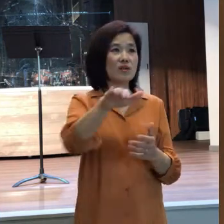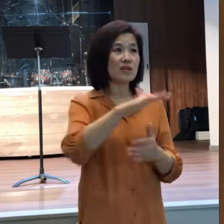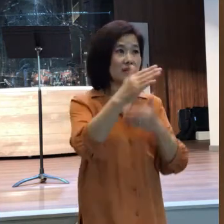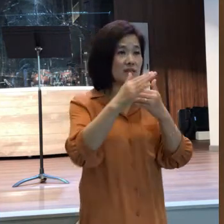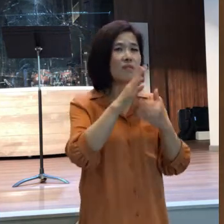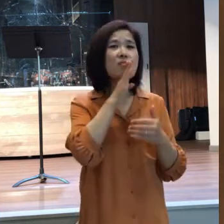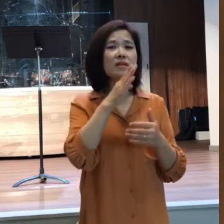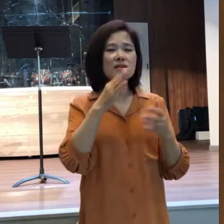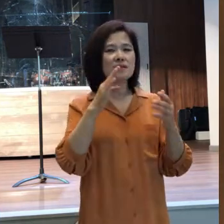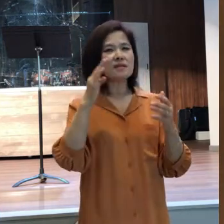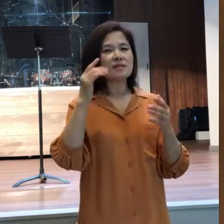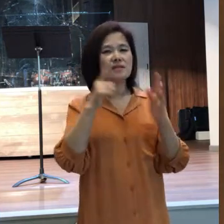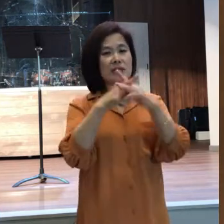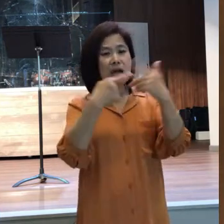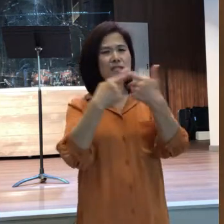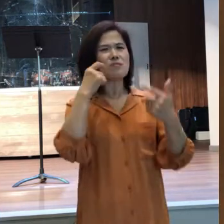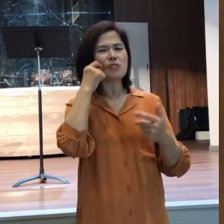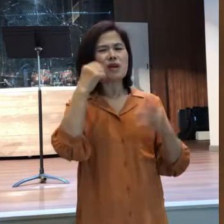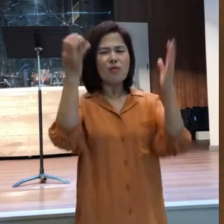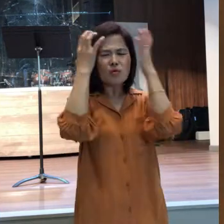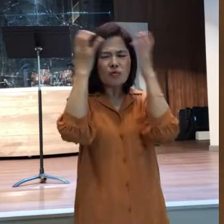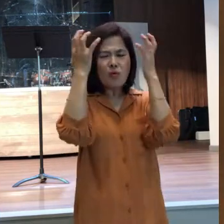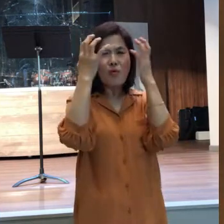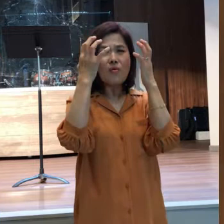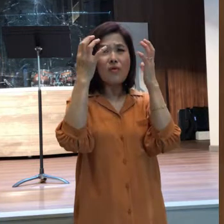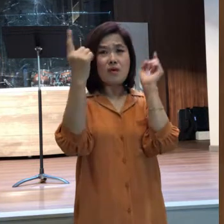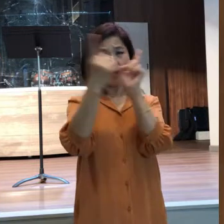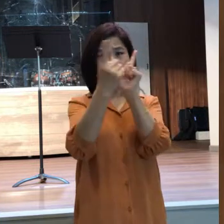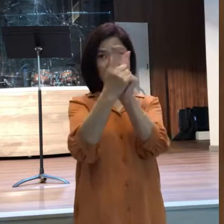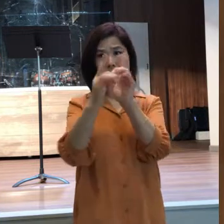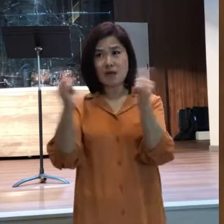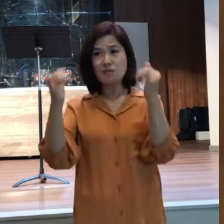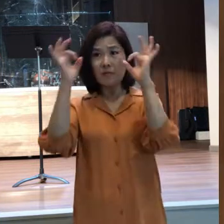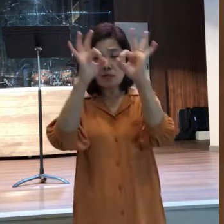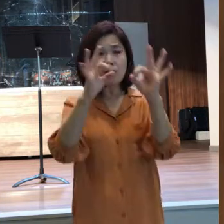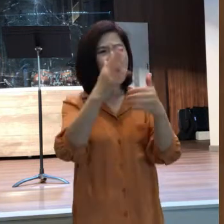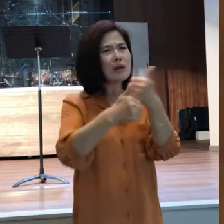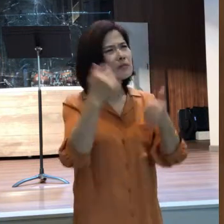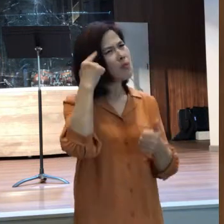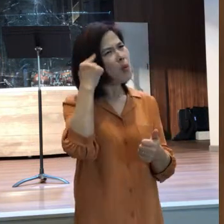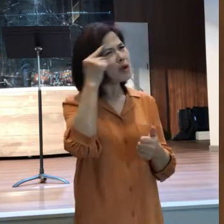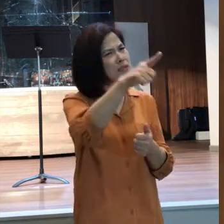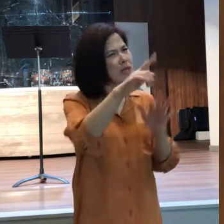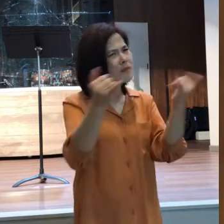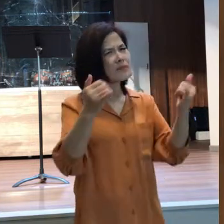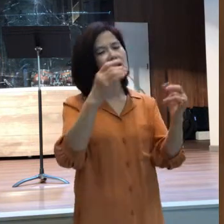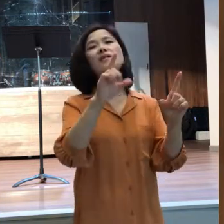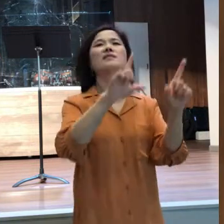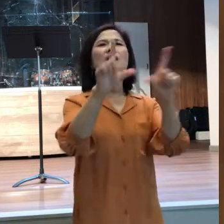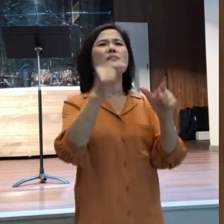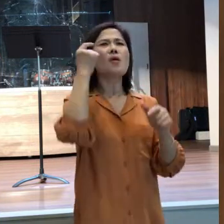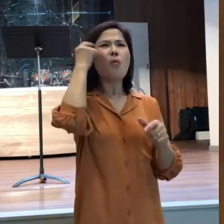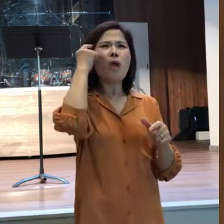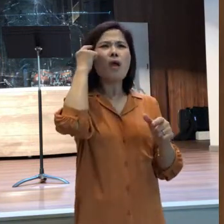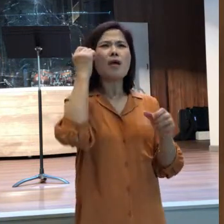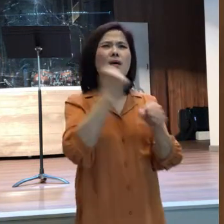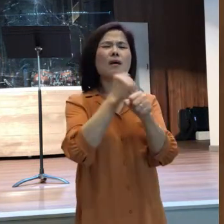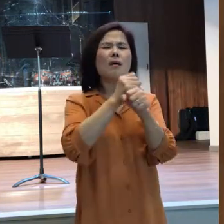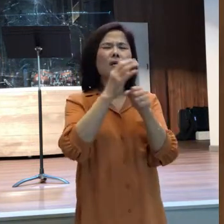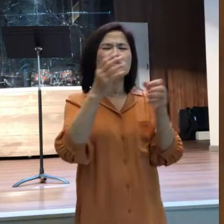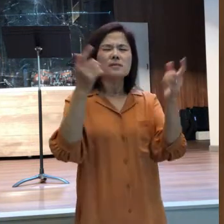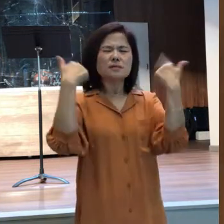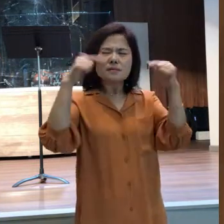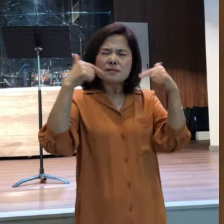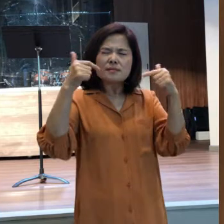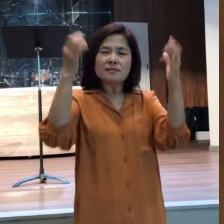우리는 상상하지 못할 고통을 당하는 사람을 보면서 하나님께서 왜 그들의 삶이 역경으로